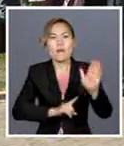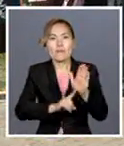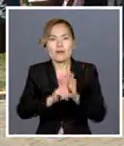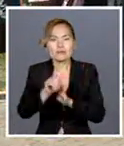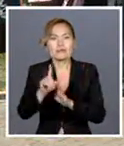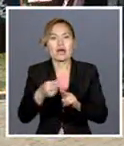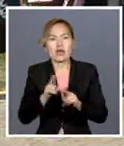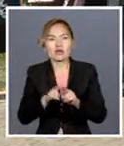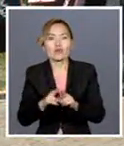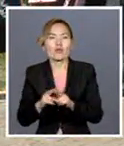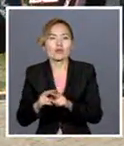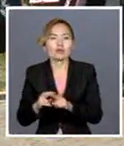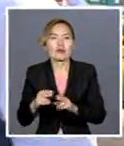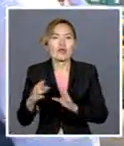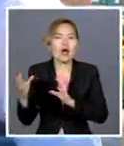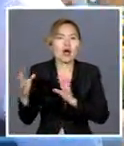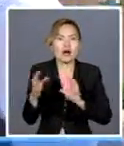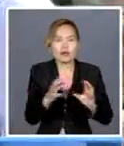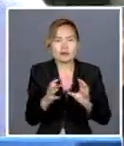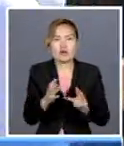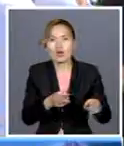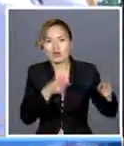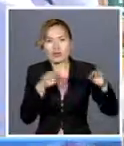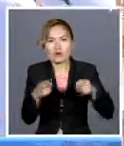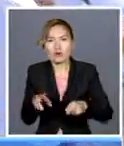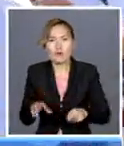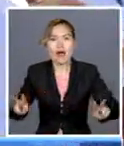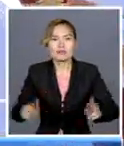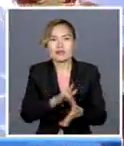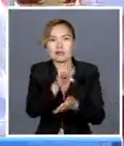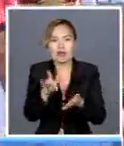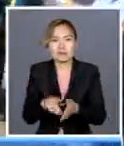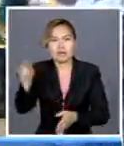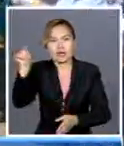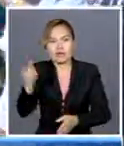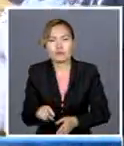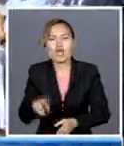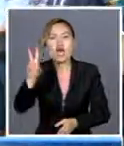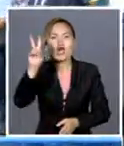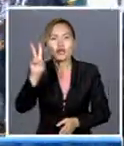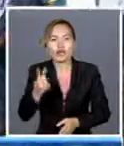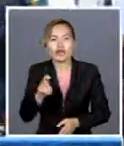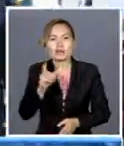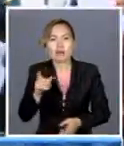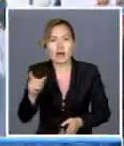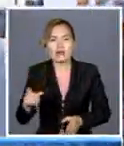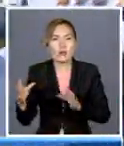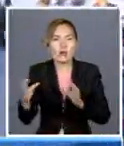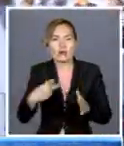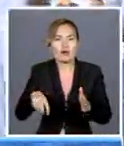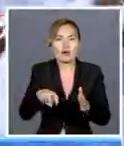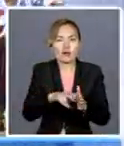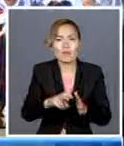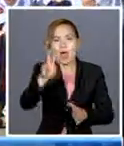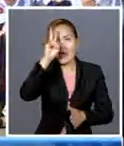көне Тараздан асқақ Астанаға тарту атты этнографиялық керуен бас қалаға бүгін табан тіреді. 200-ден астам адамнан құрылған мәдени көш екі ай